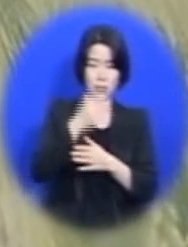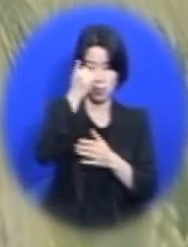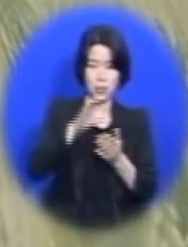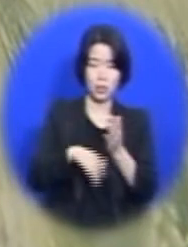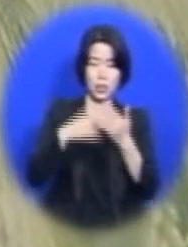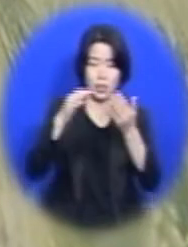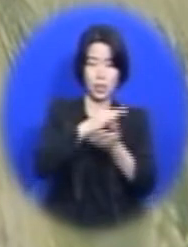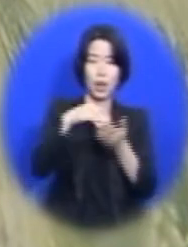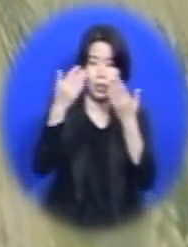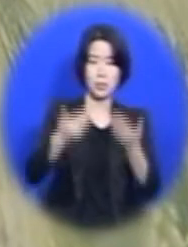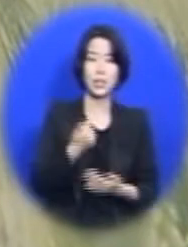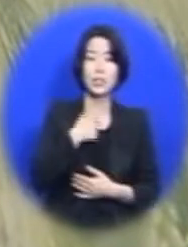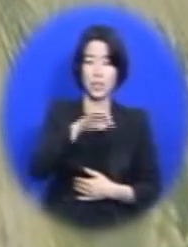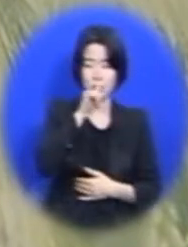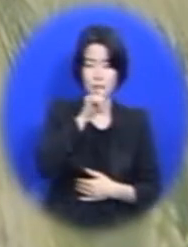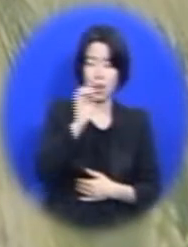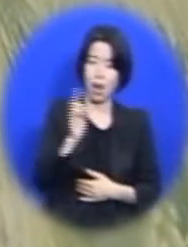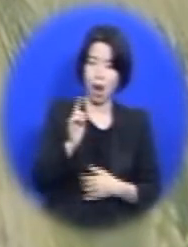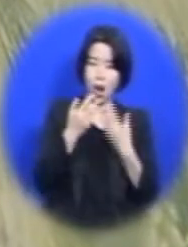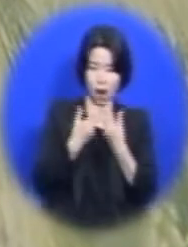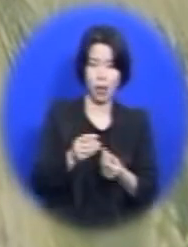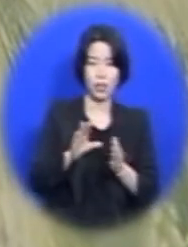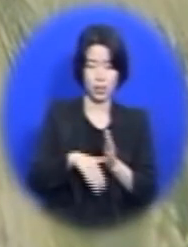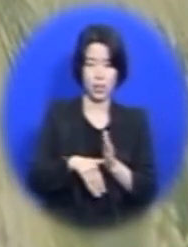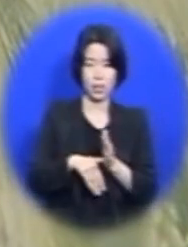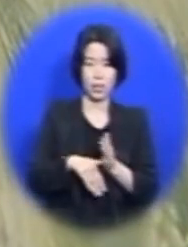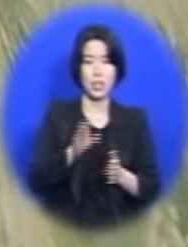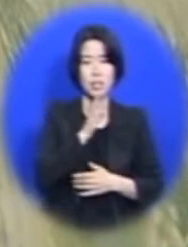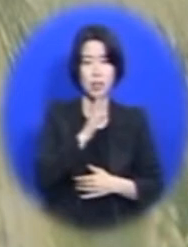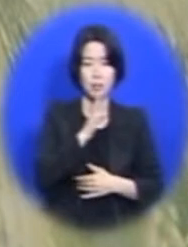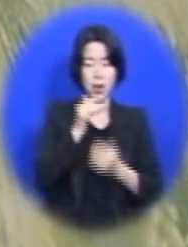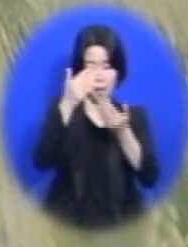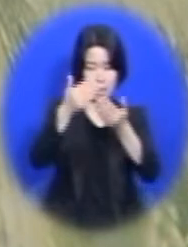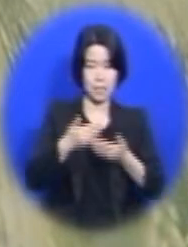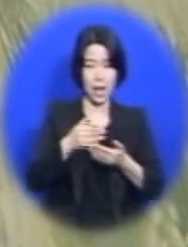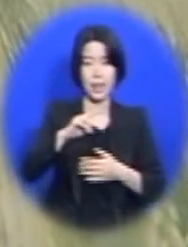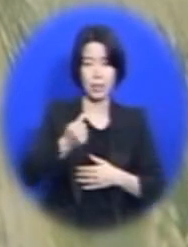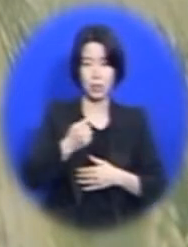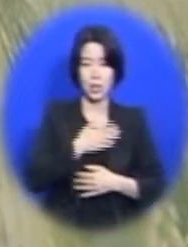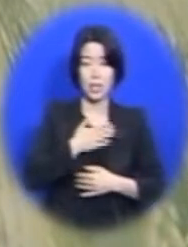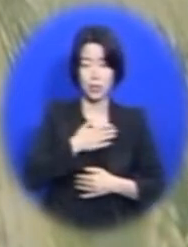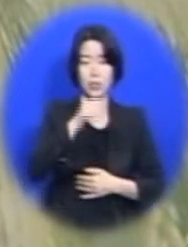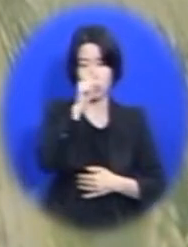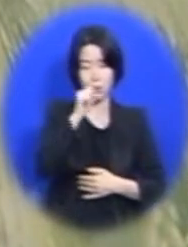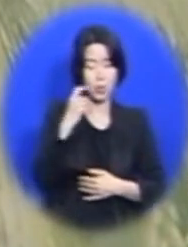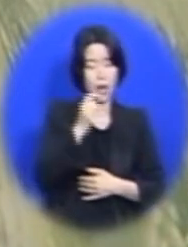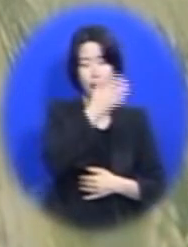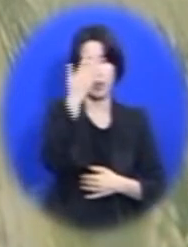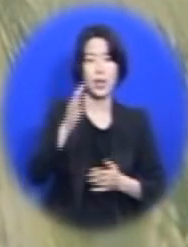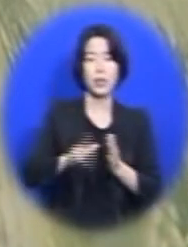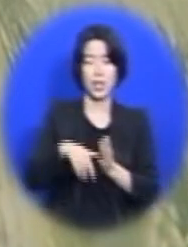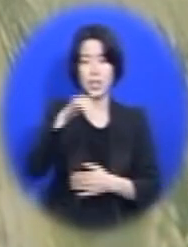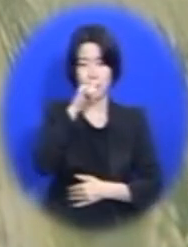받아 봤습니다. 어떤 경우에는 정말 받아도 기분이 좋고 아름다운 때도